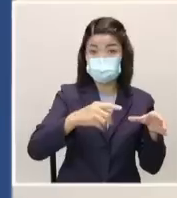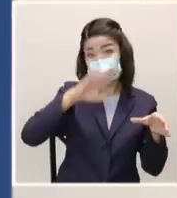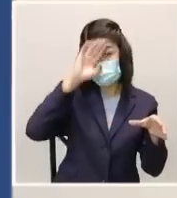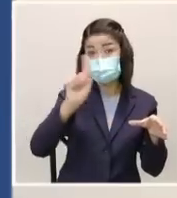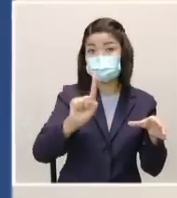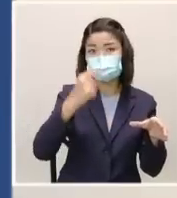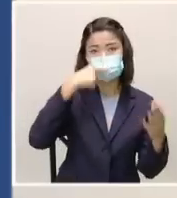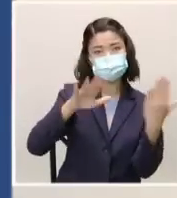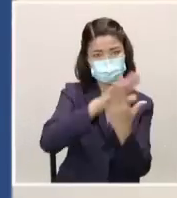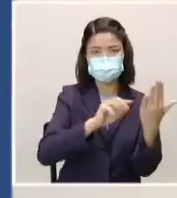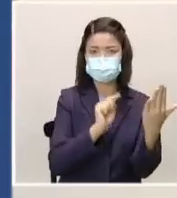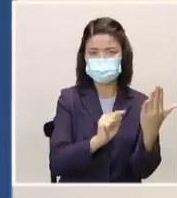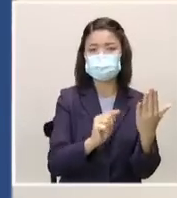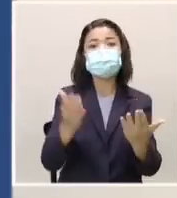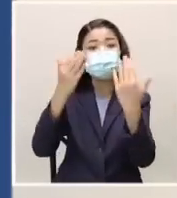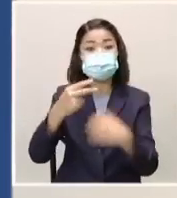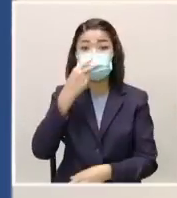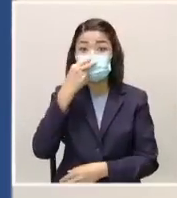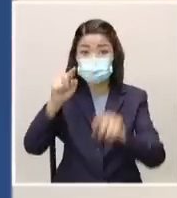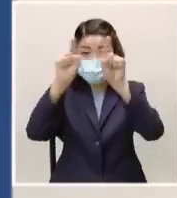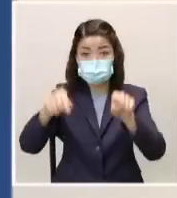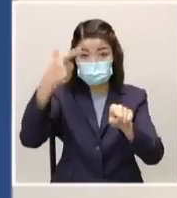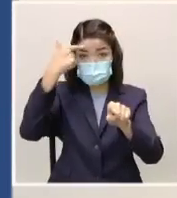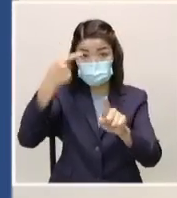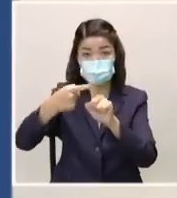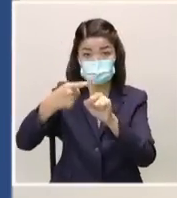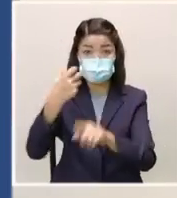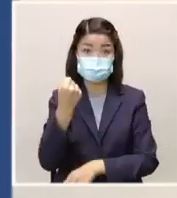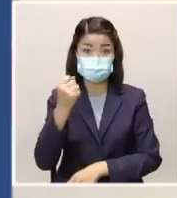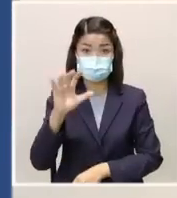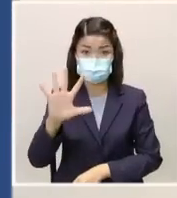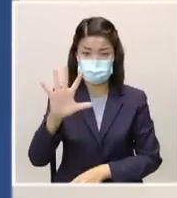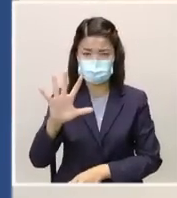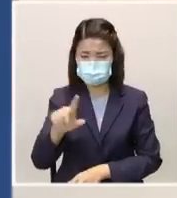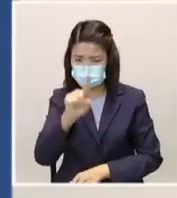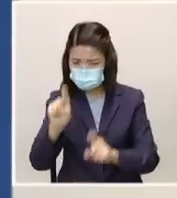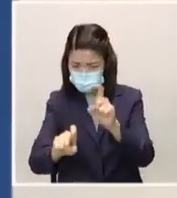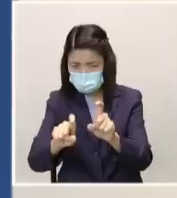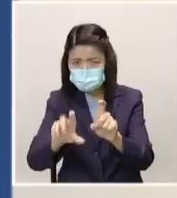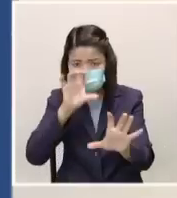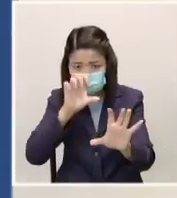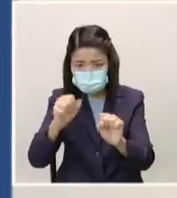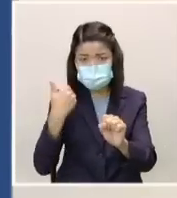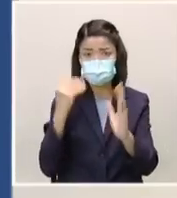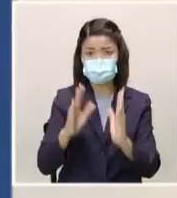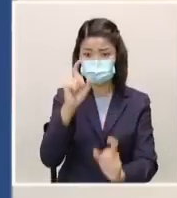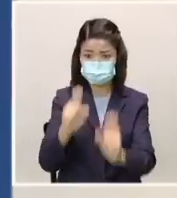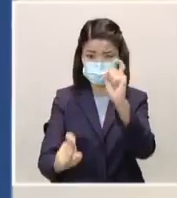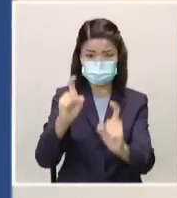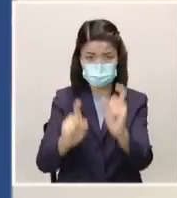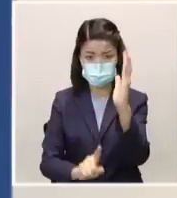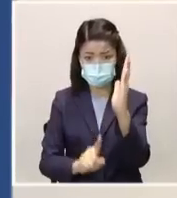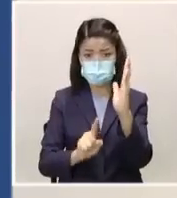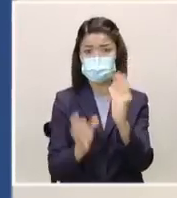เลยนะครับมาดูในกรอบสีดำนะครับบวก15ตรงนี้แหละครับมีนัยสำคัญเพราะว่าตัวเลขผู้เสียชีวิตยังคงสูงอ